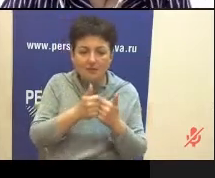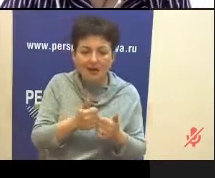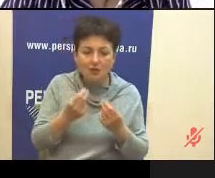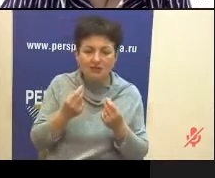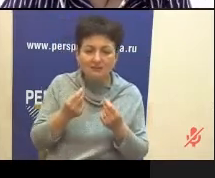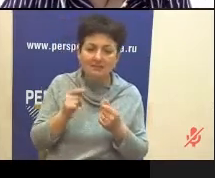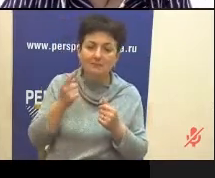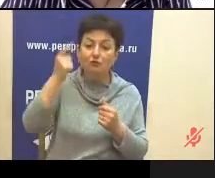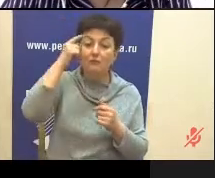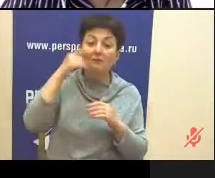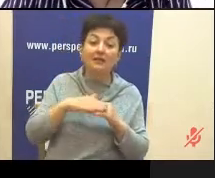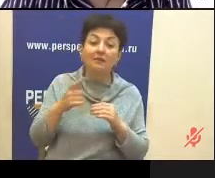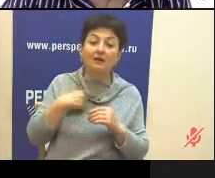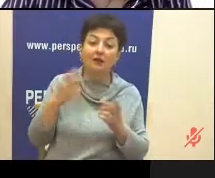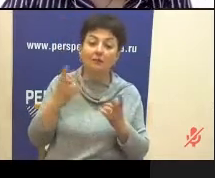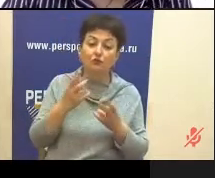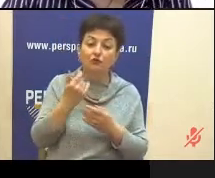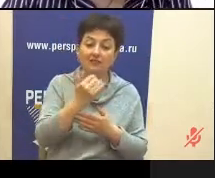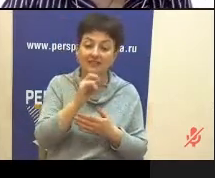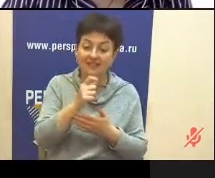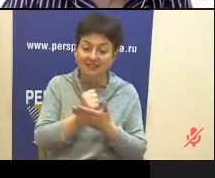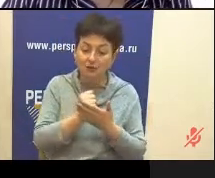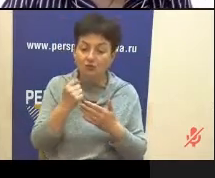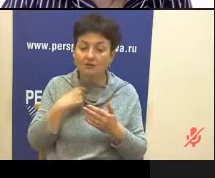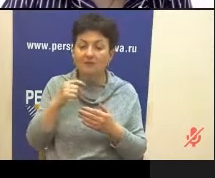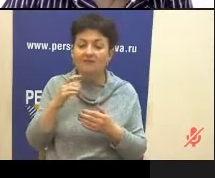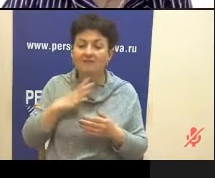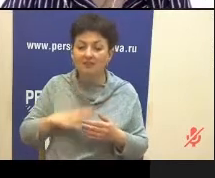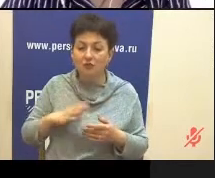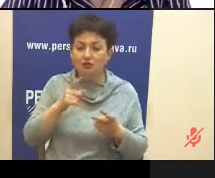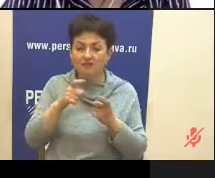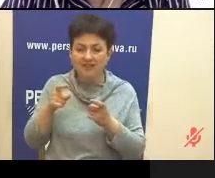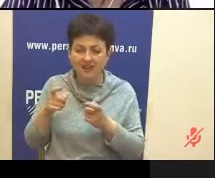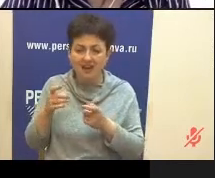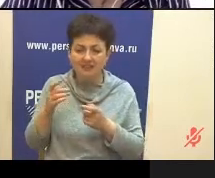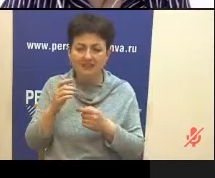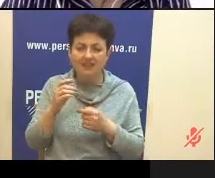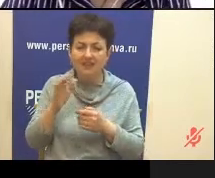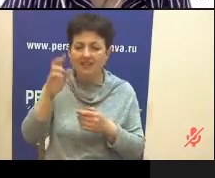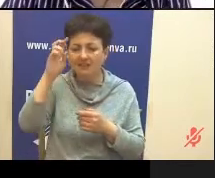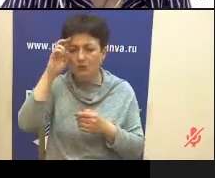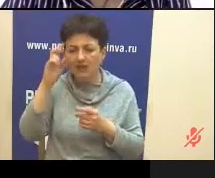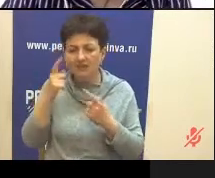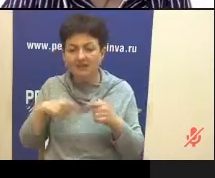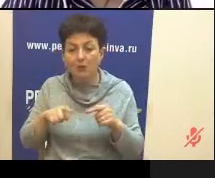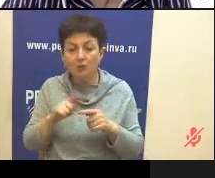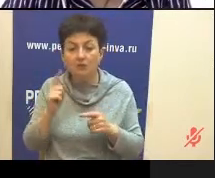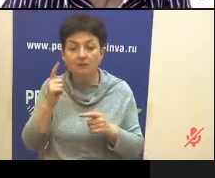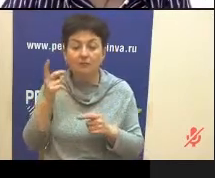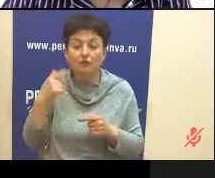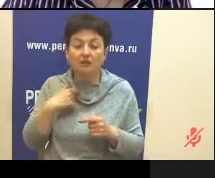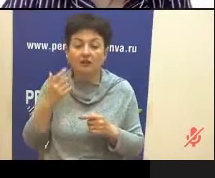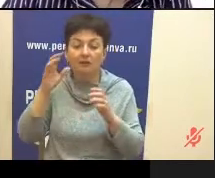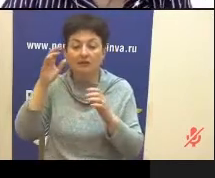сразу обращаемся к партнерам из бизнеса, потому что мы понимаем, что нам нужны их ресурсы. Мы вынуждены вовлекать зачастую государственные